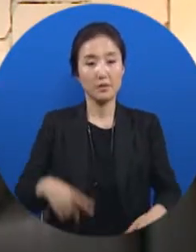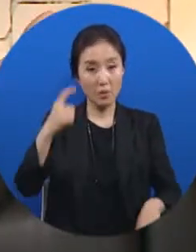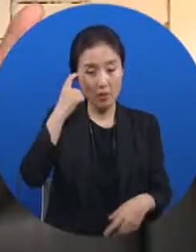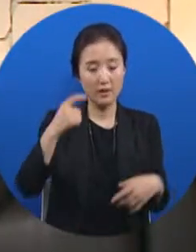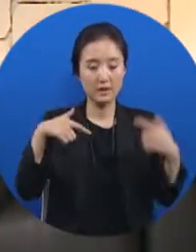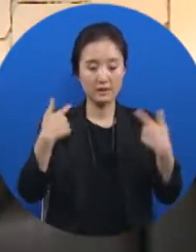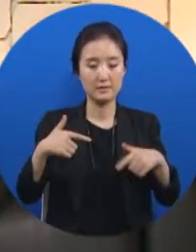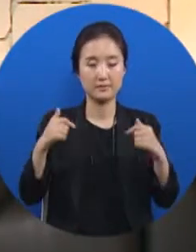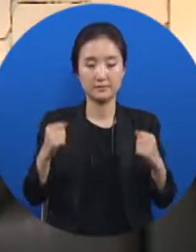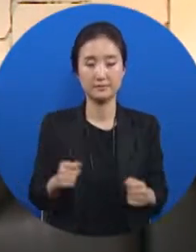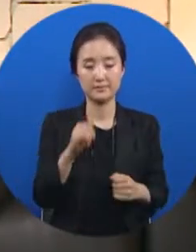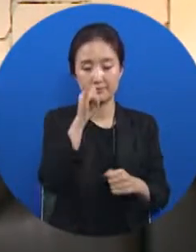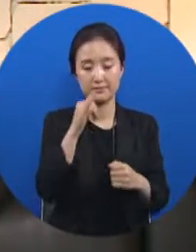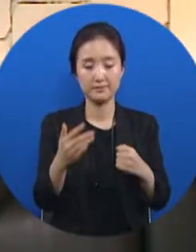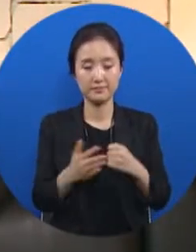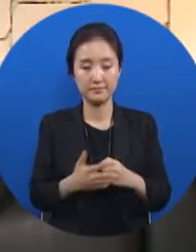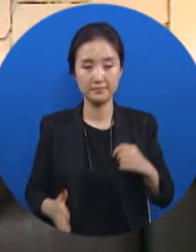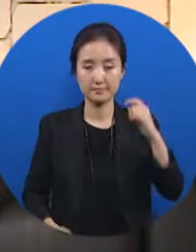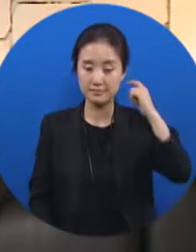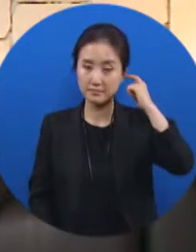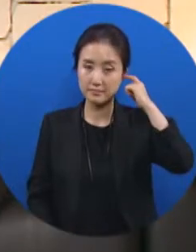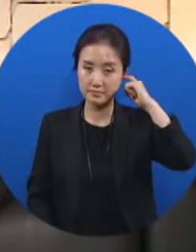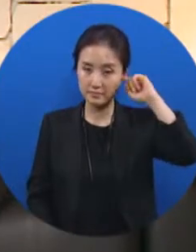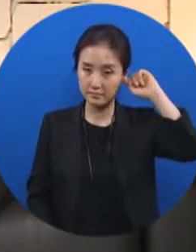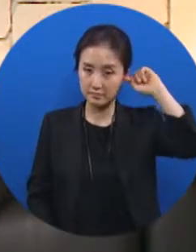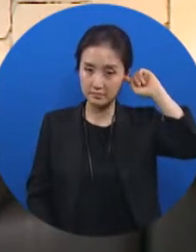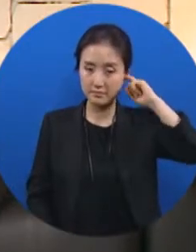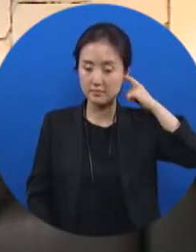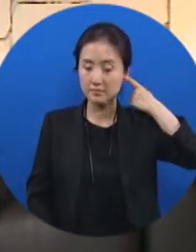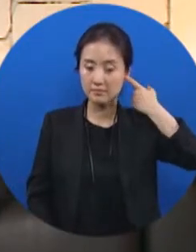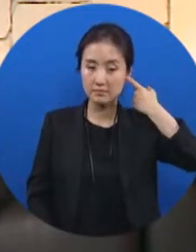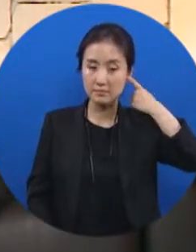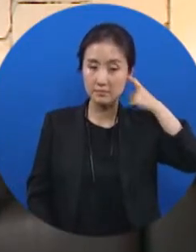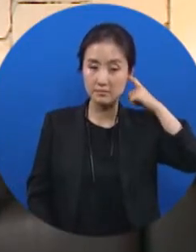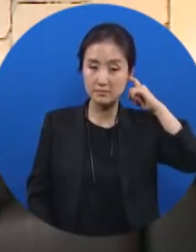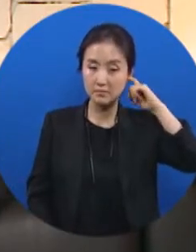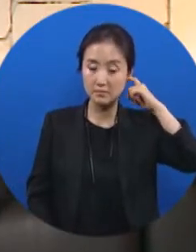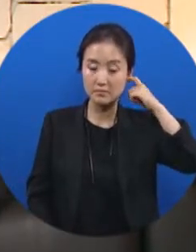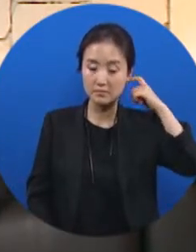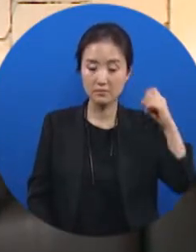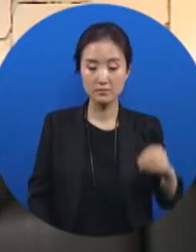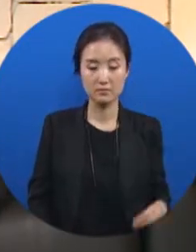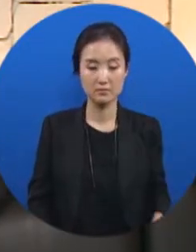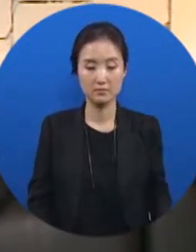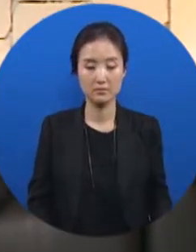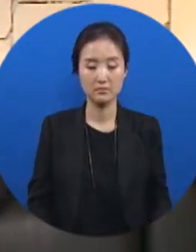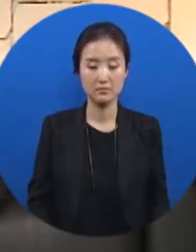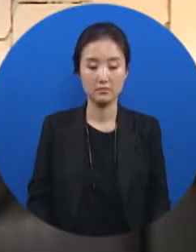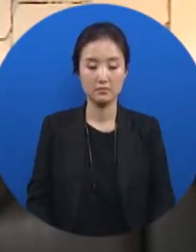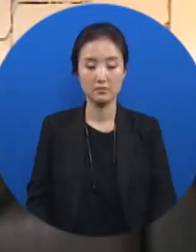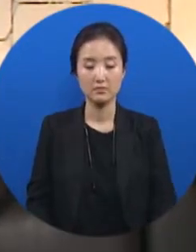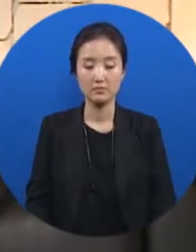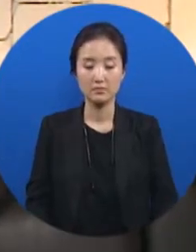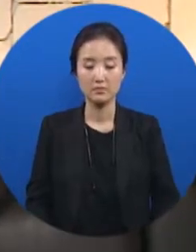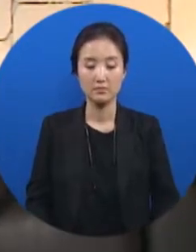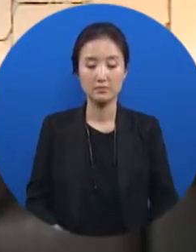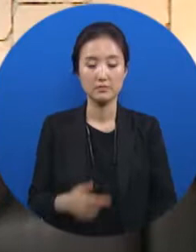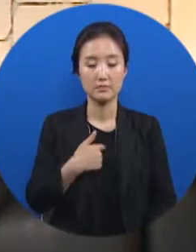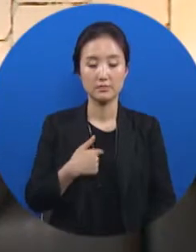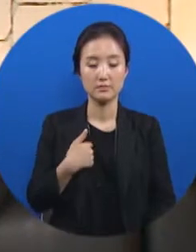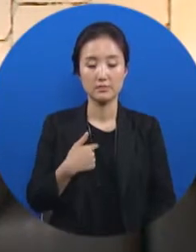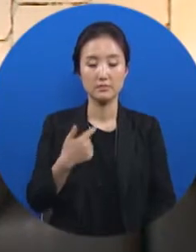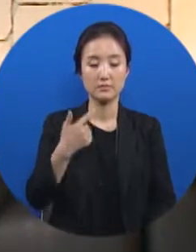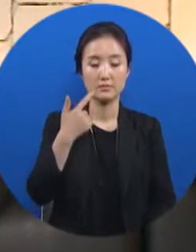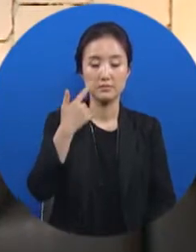계시니까. 그때 눈물이 나오면서 병원을 갔어요. 이제 그러니까 아버지 왜 너 왜 우냐? 아니